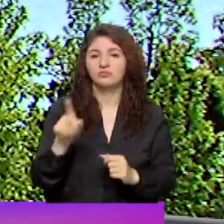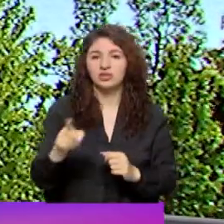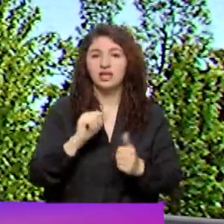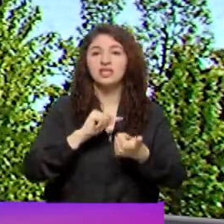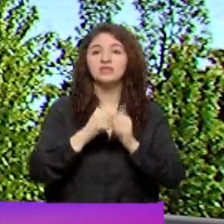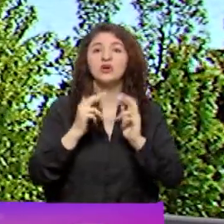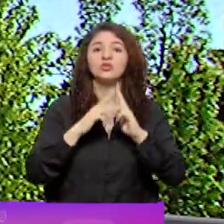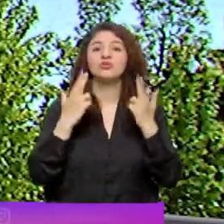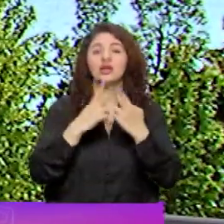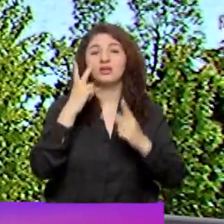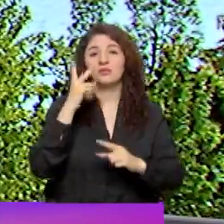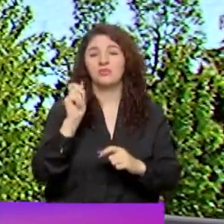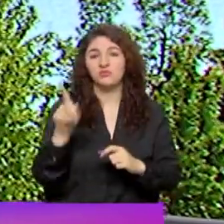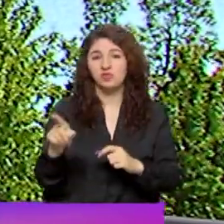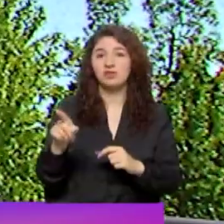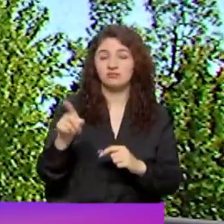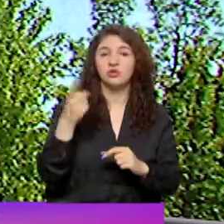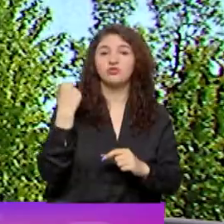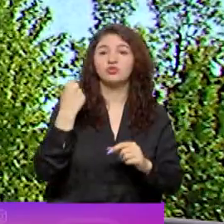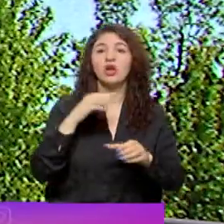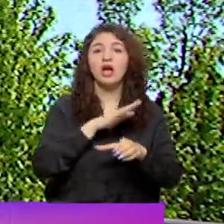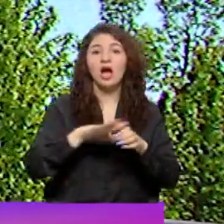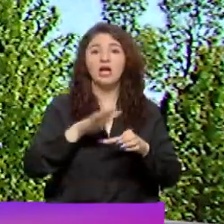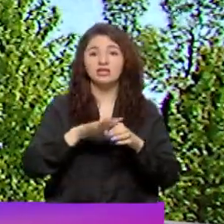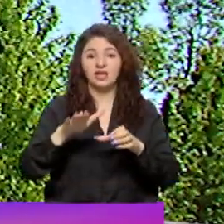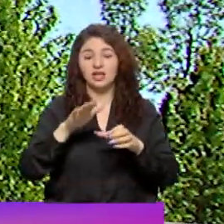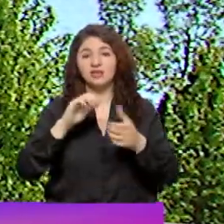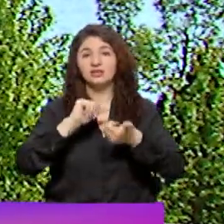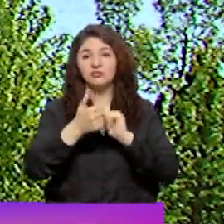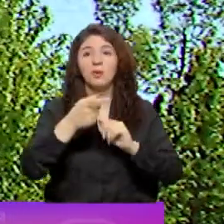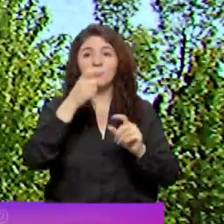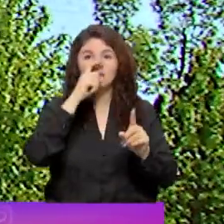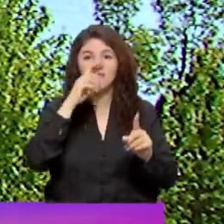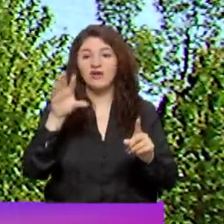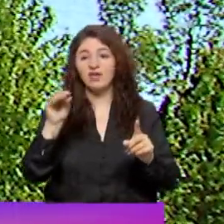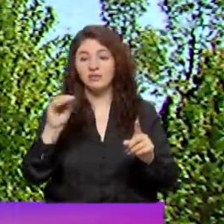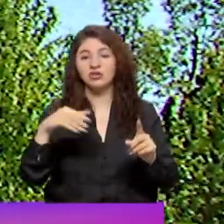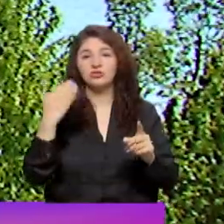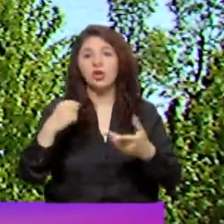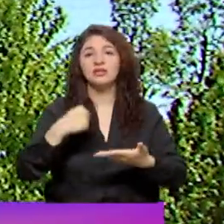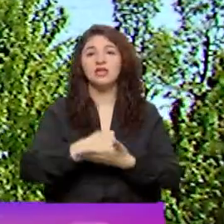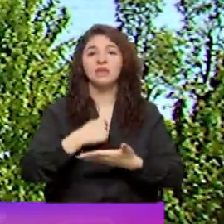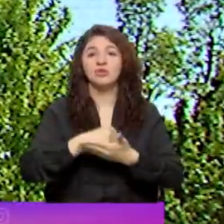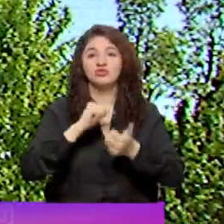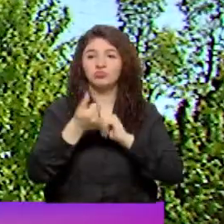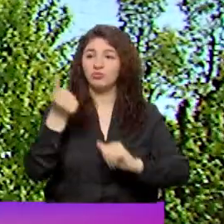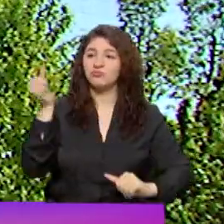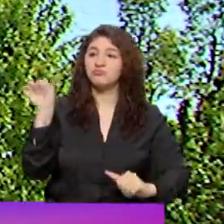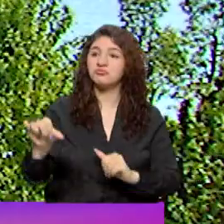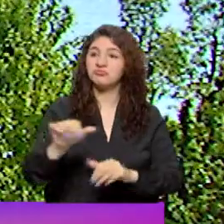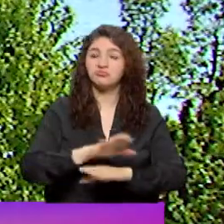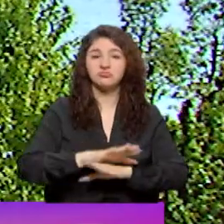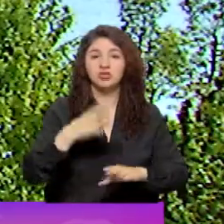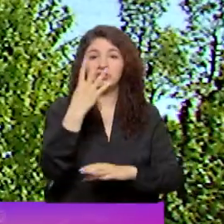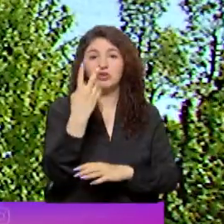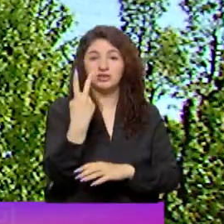spor dünyasına bakacağız Dün kayserispor-beşiktaş tane Fenerbahçe'den sonra Trabzonspor'da yendi